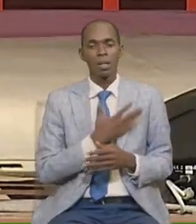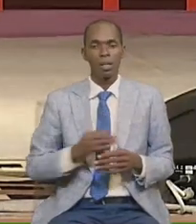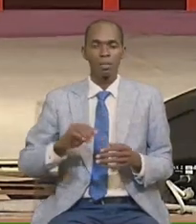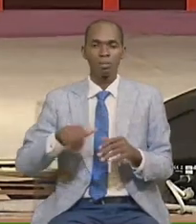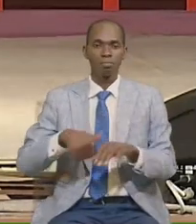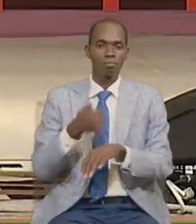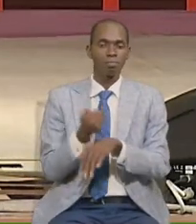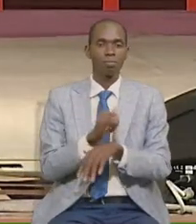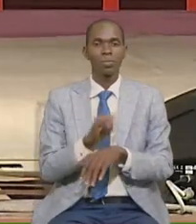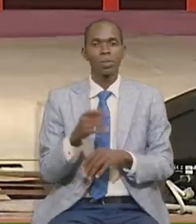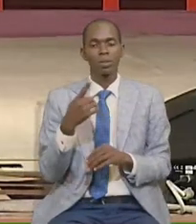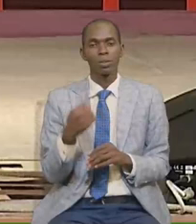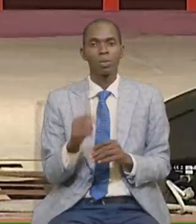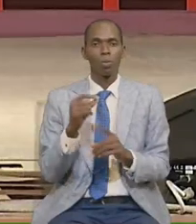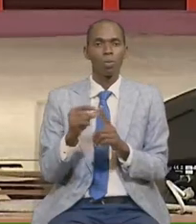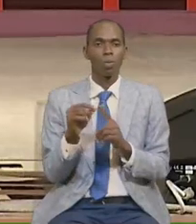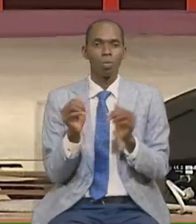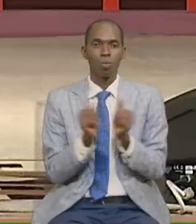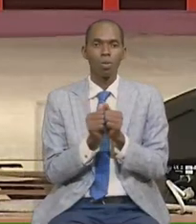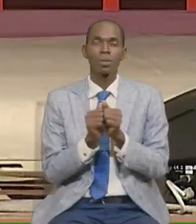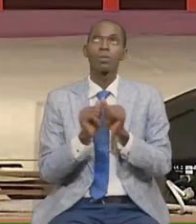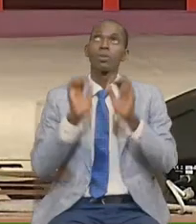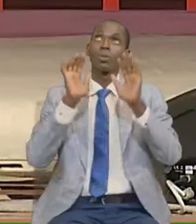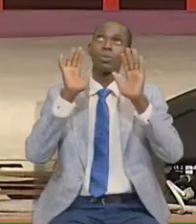les miracles qui l'accompagnaient.